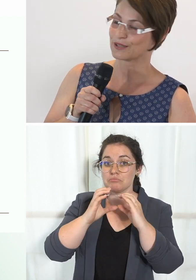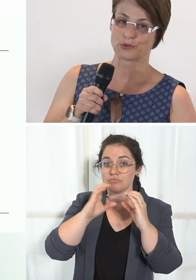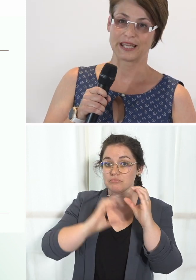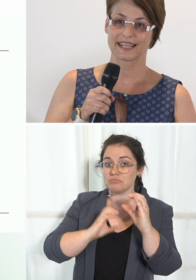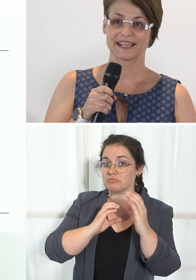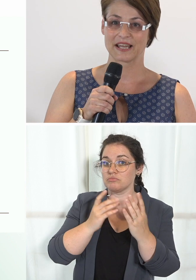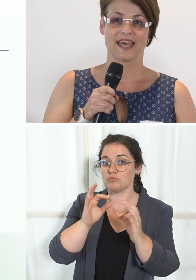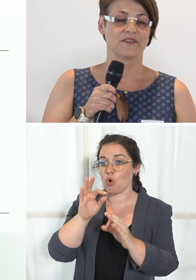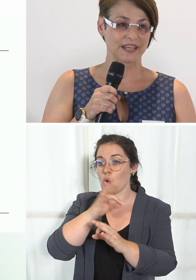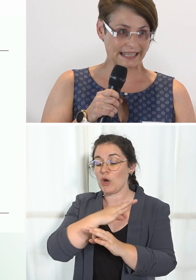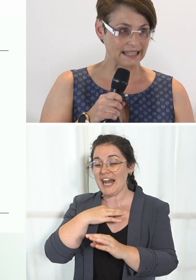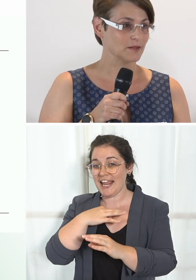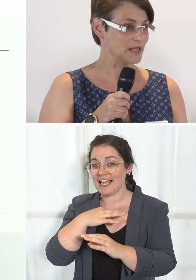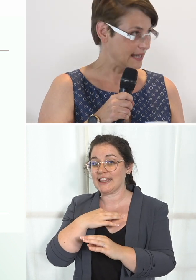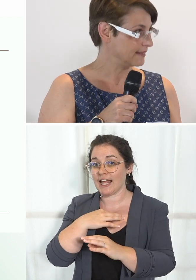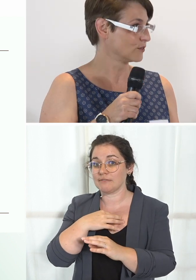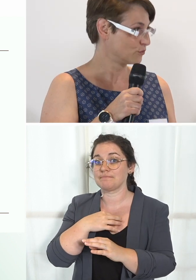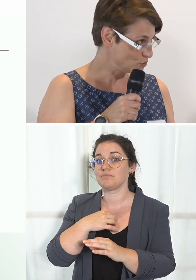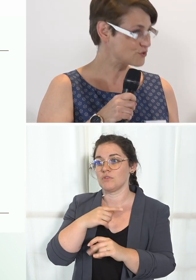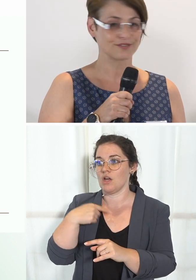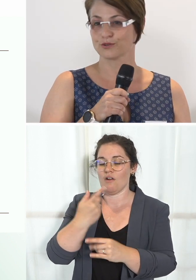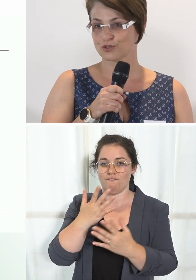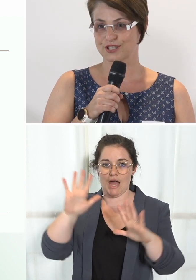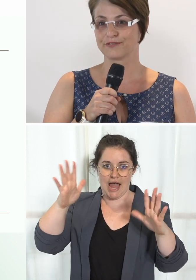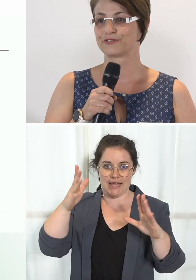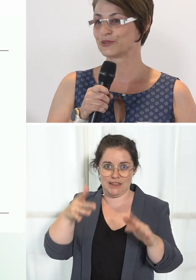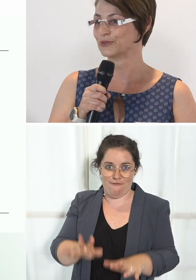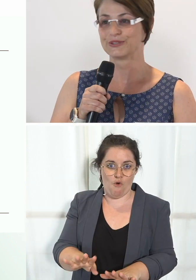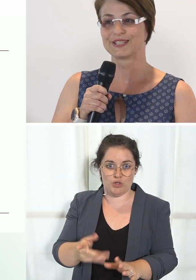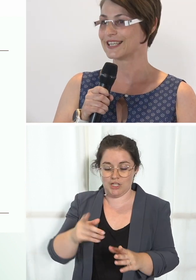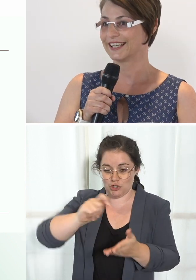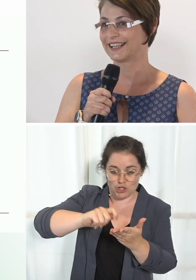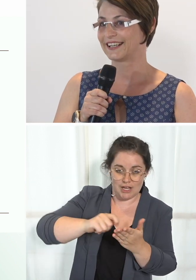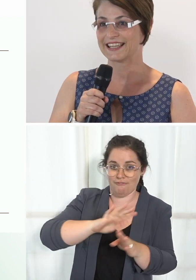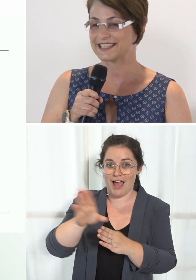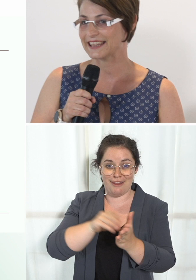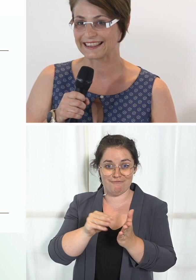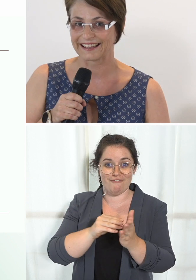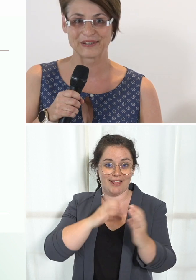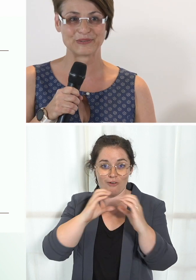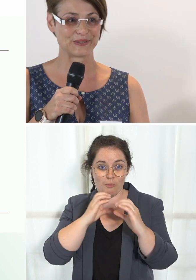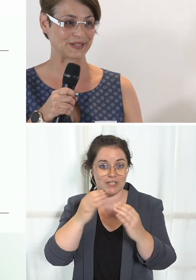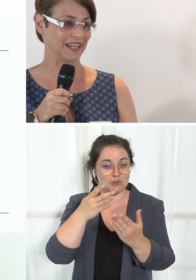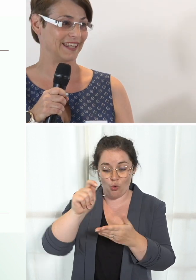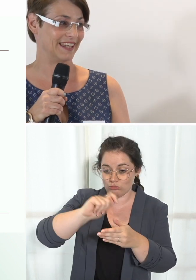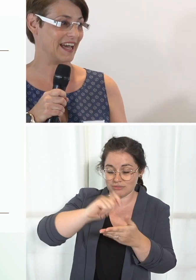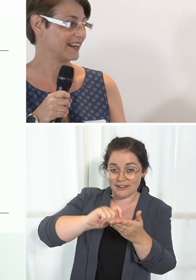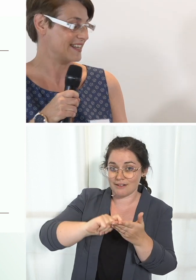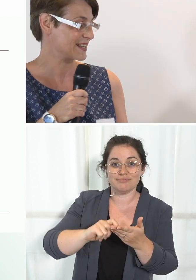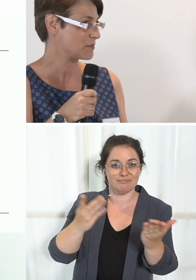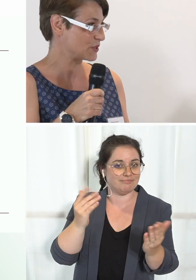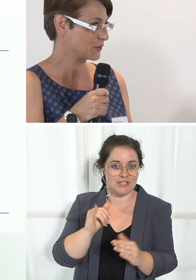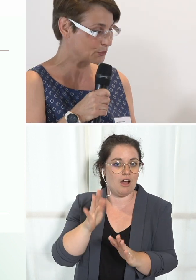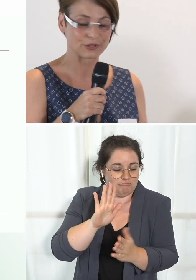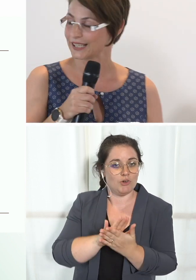Verständigungsschwierigkeiten mit den Kolleginnen. Wir reden mit Händen und Füßen und Stift und Zettel, und ja,